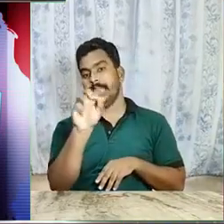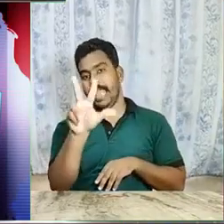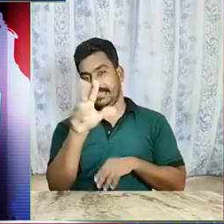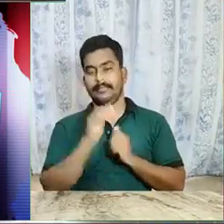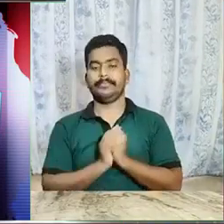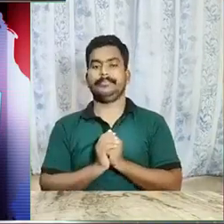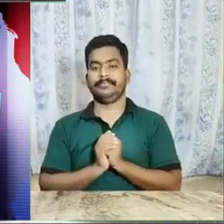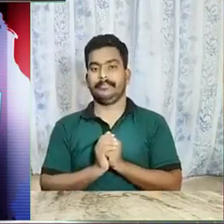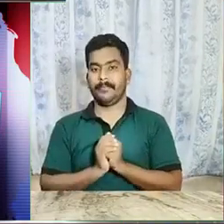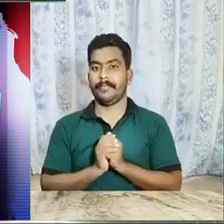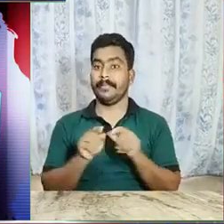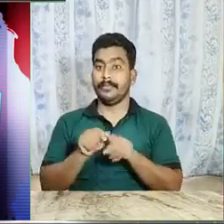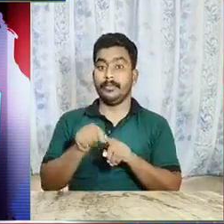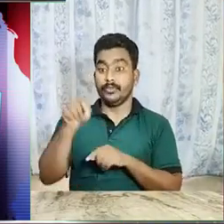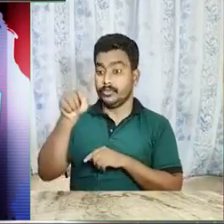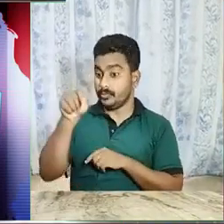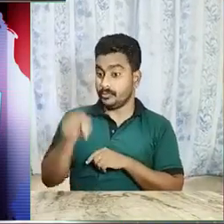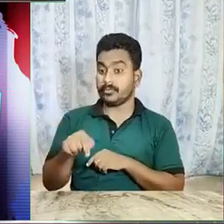ഇന്ന് മാത്രം